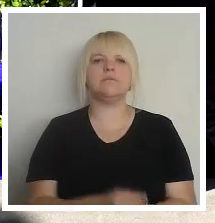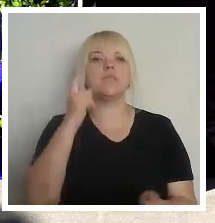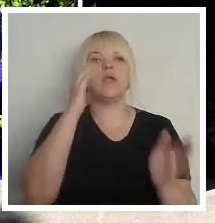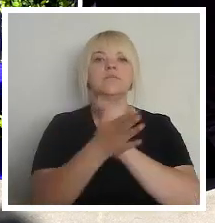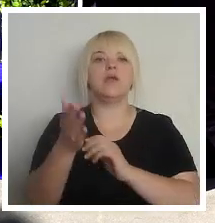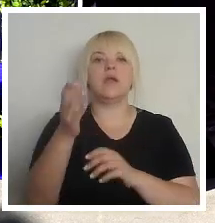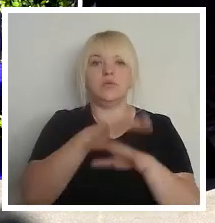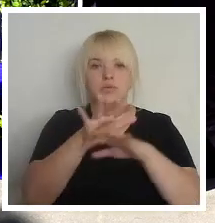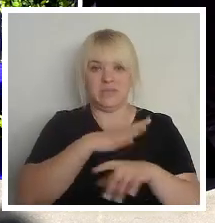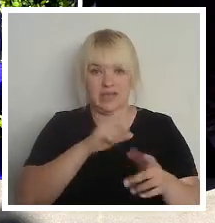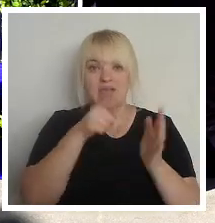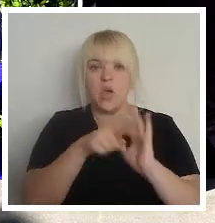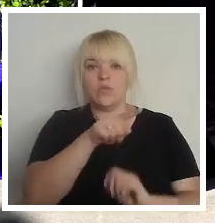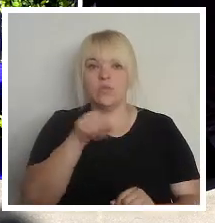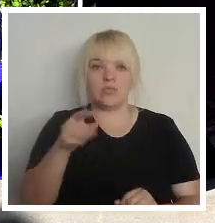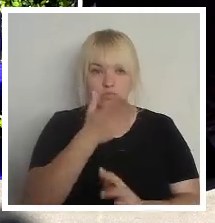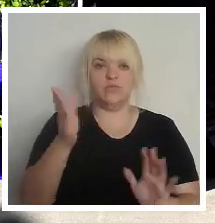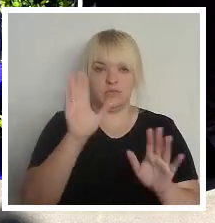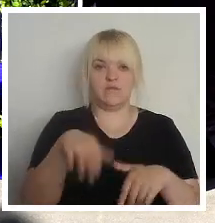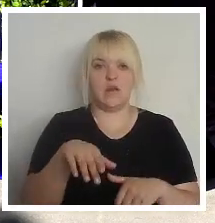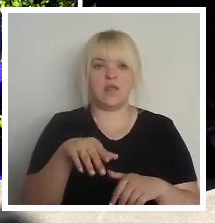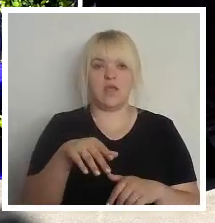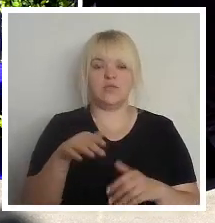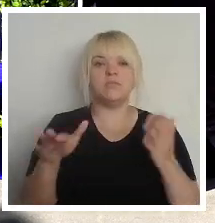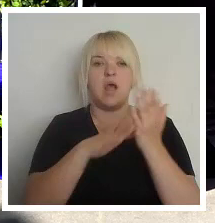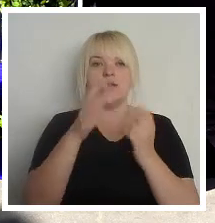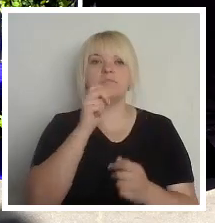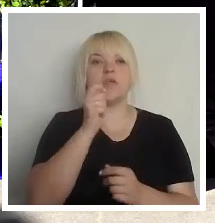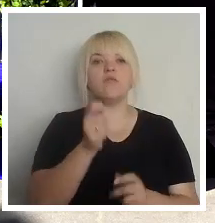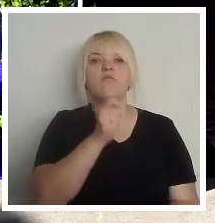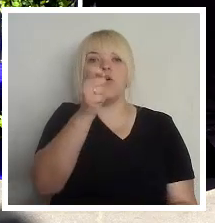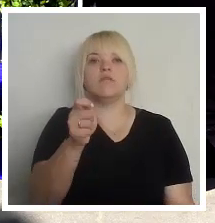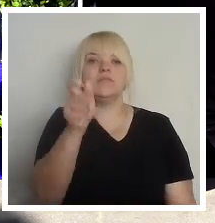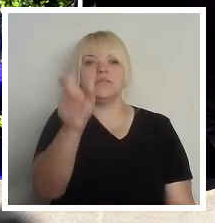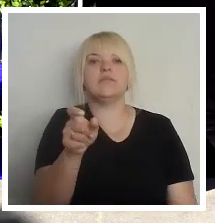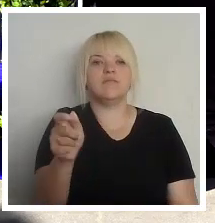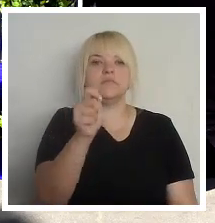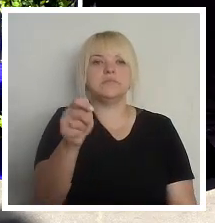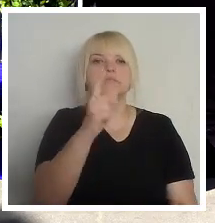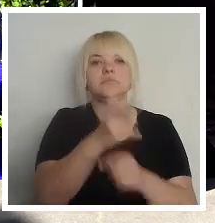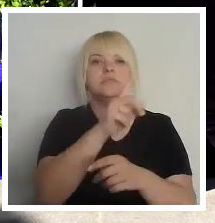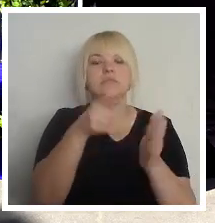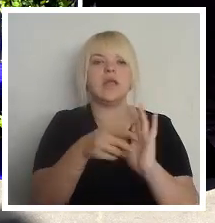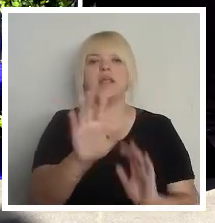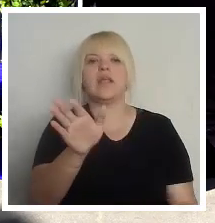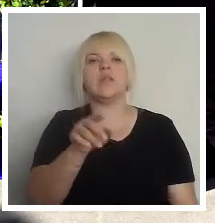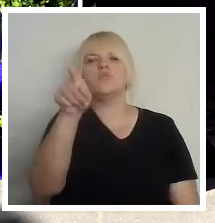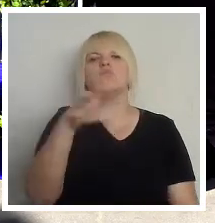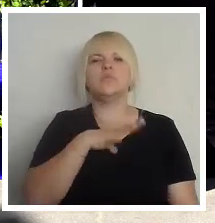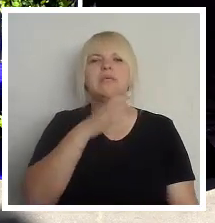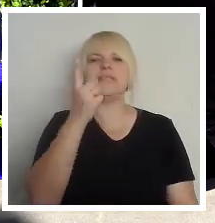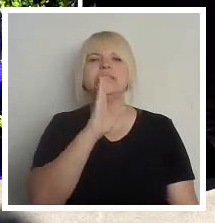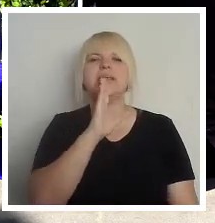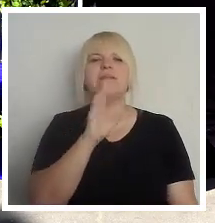bija jautājums. Jūs varētu palīdzēt ar mikrofoniem pie jums? Nē, nē, tur bija